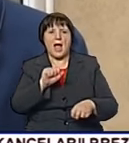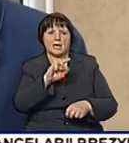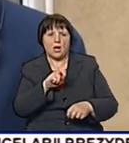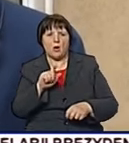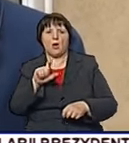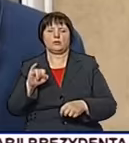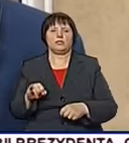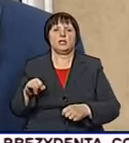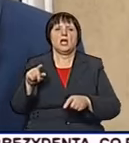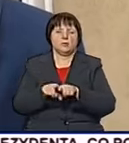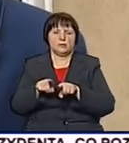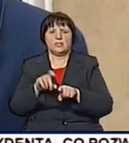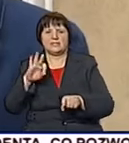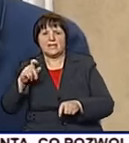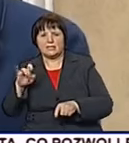sanepidu,